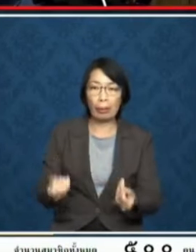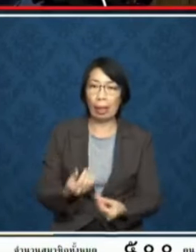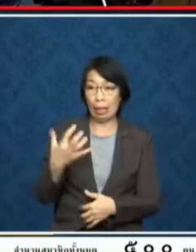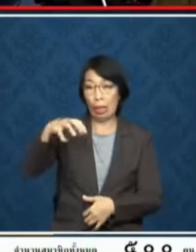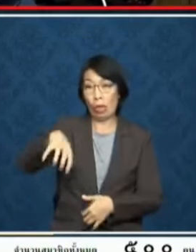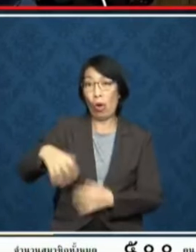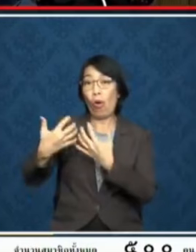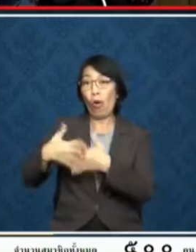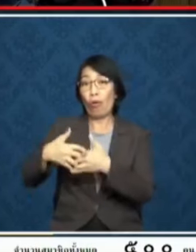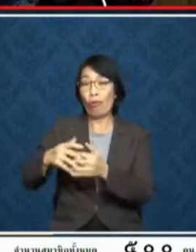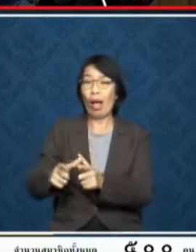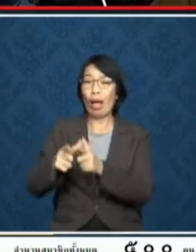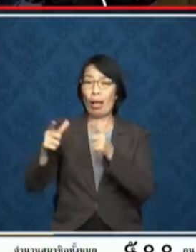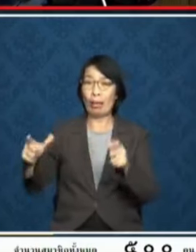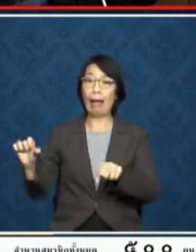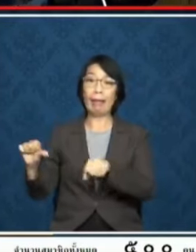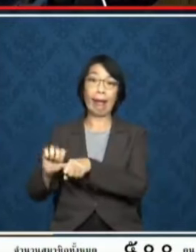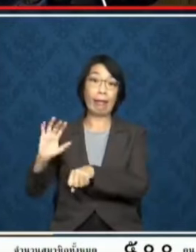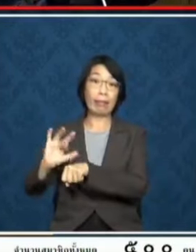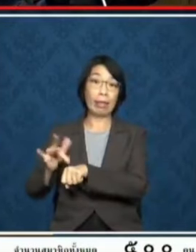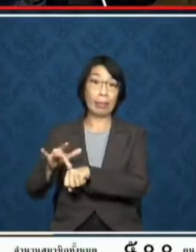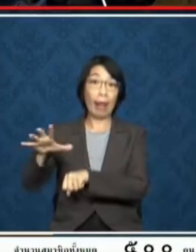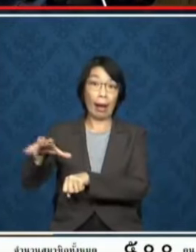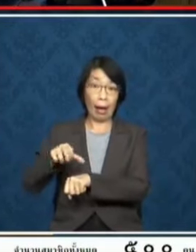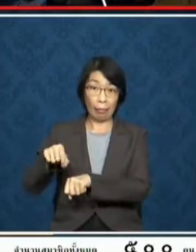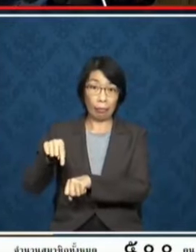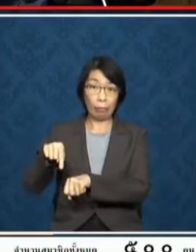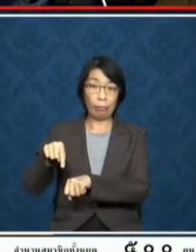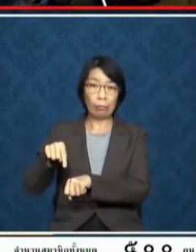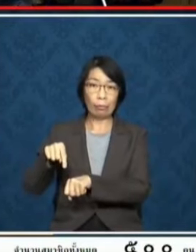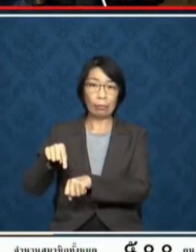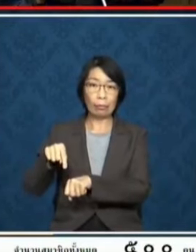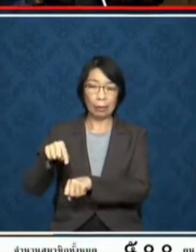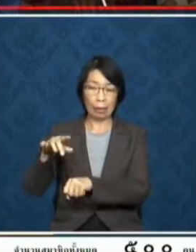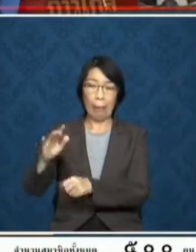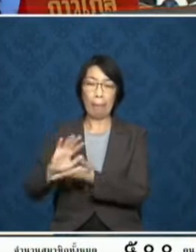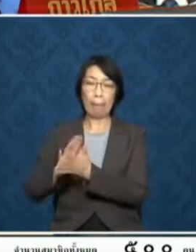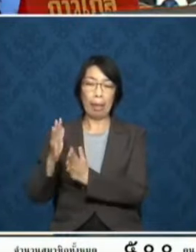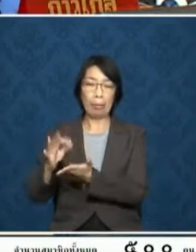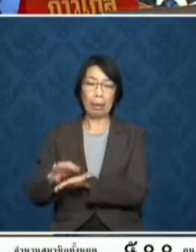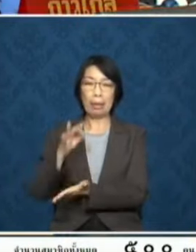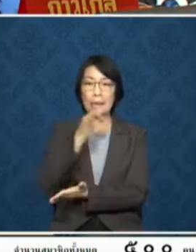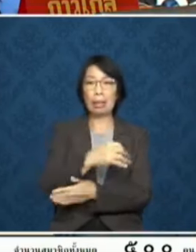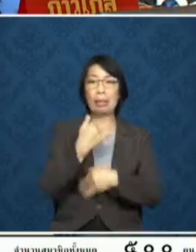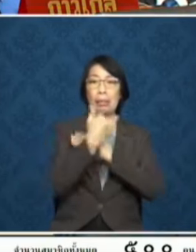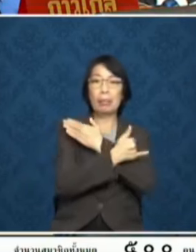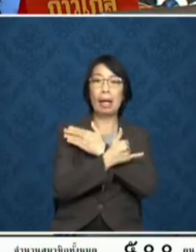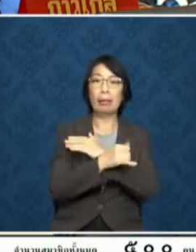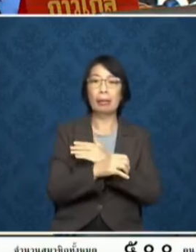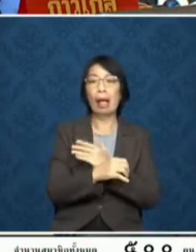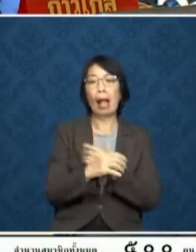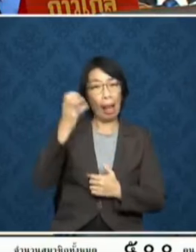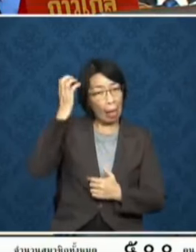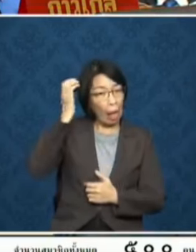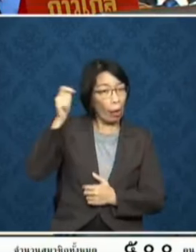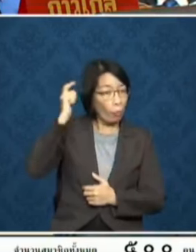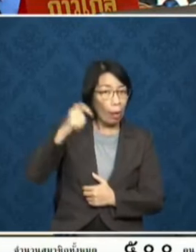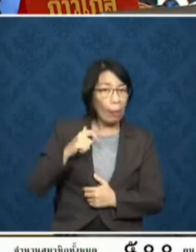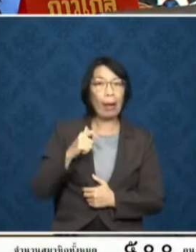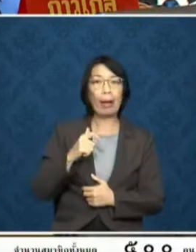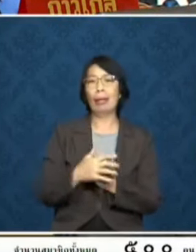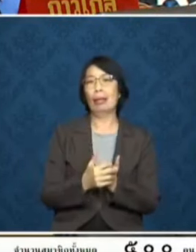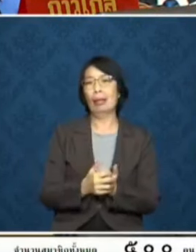ใหญ่จากก๊าซธรรมชาติให้ใช้การซื้อไฟฟ้านะคะจากประเทศเพื่อนบ้านในภูมิภาคลุ่มแม่น้ำโข